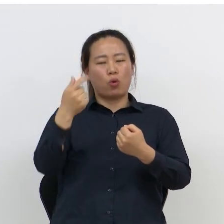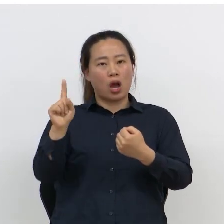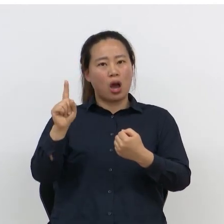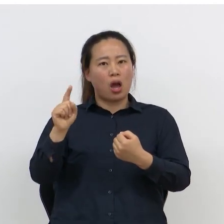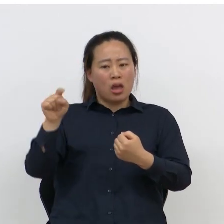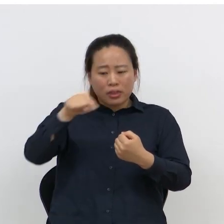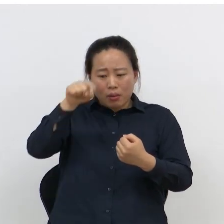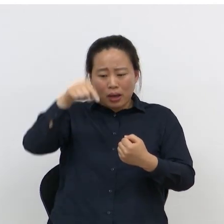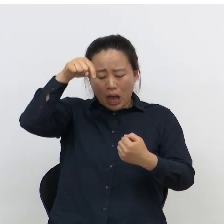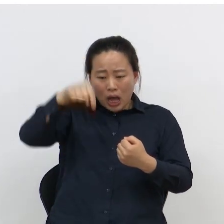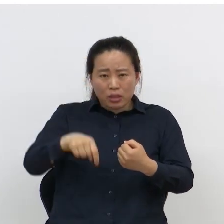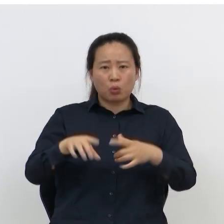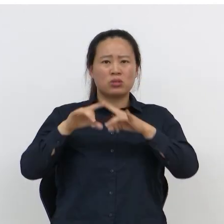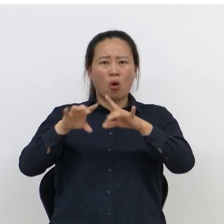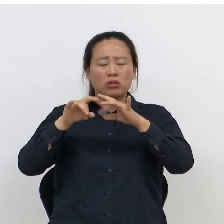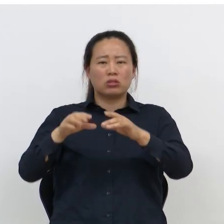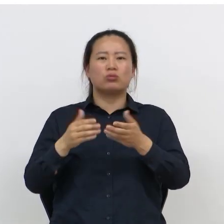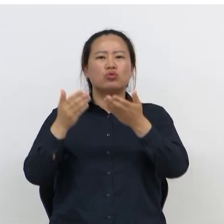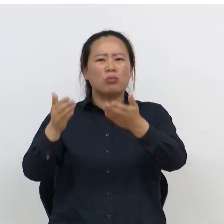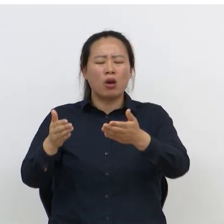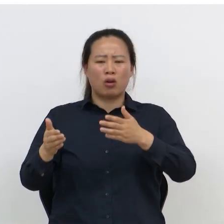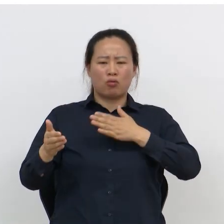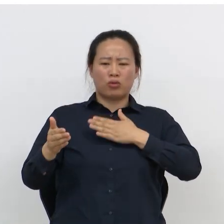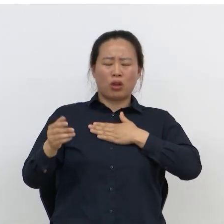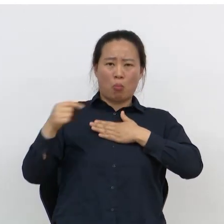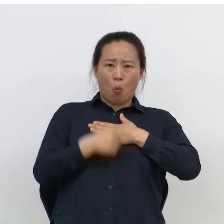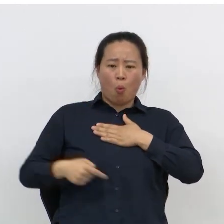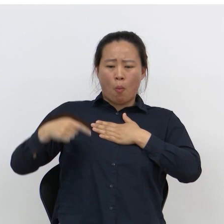밀어 넣으면 이거는 우리 몸에서 볼 때는 이물질이기